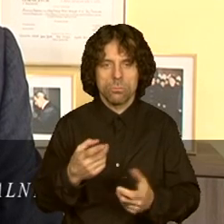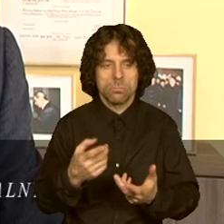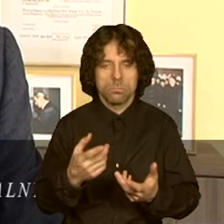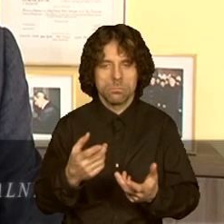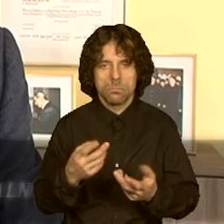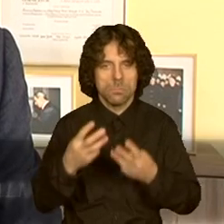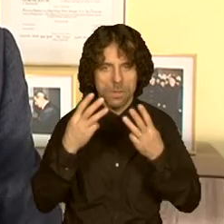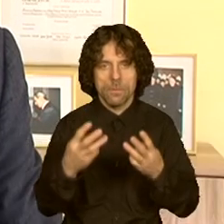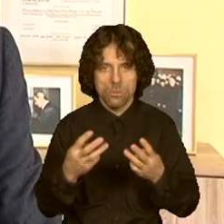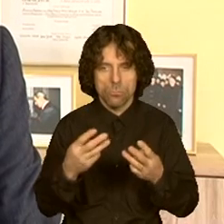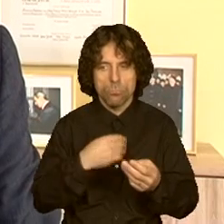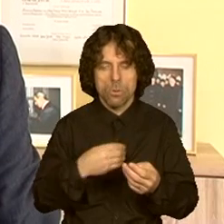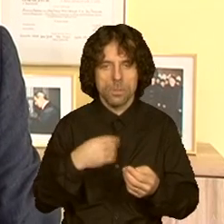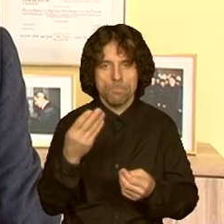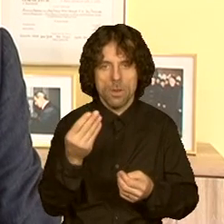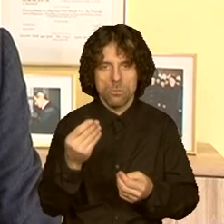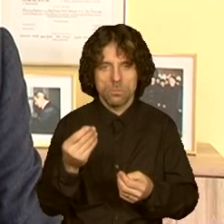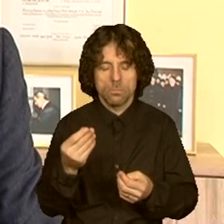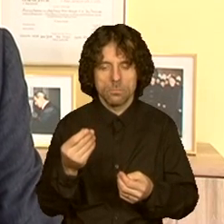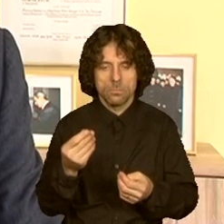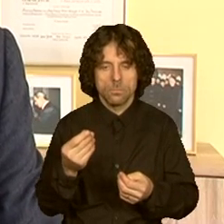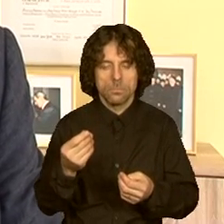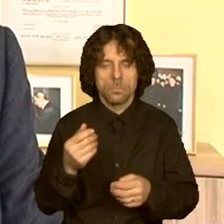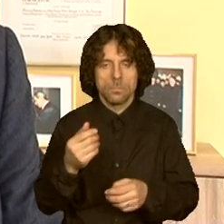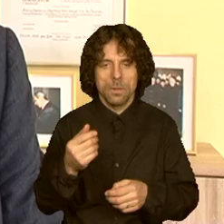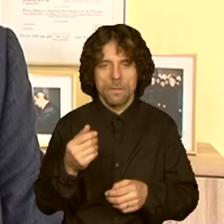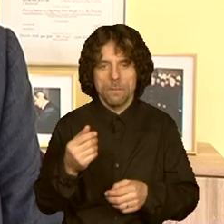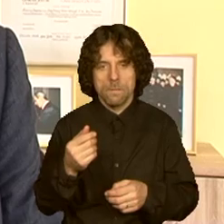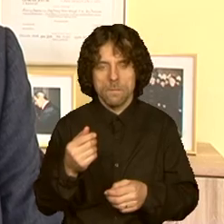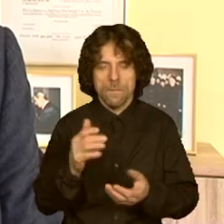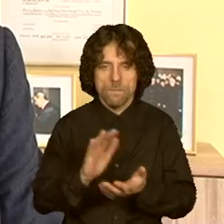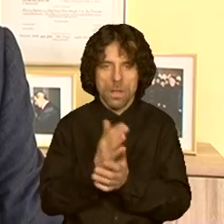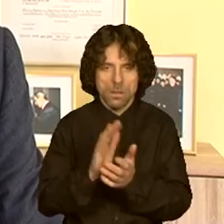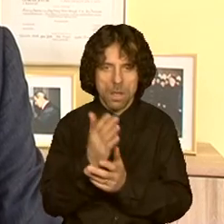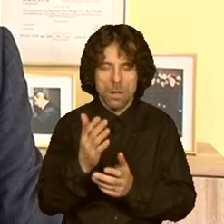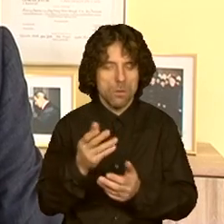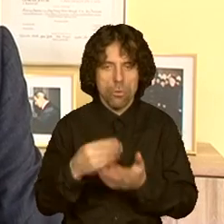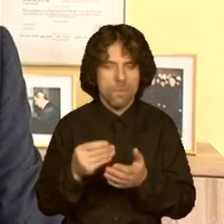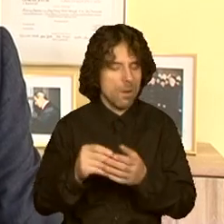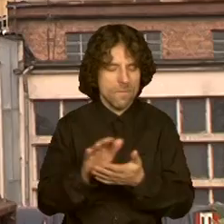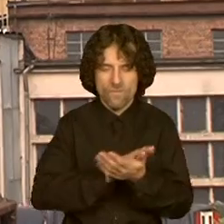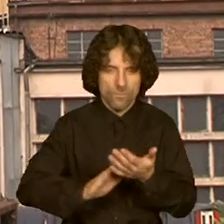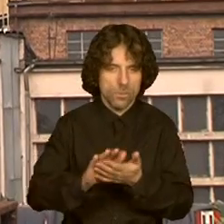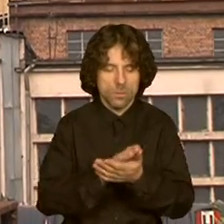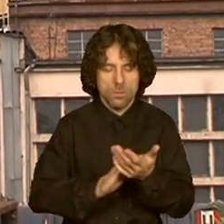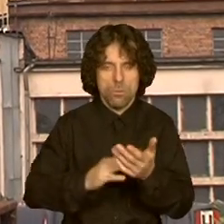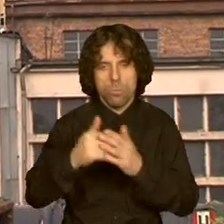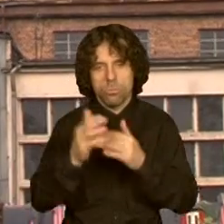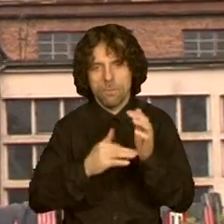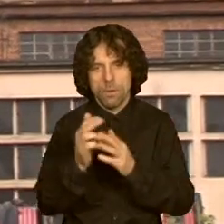jedynym, a na pewno najważniejszym polskim pieniądzem. Za węgiel kupowano wszystko, budowano wszystko